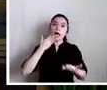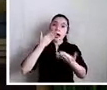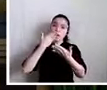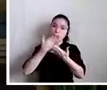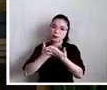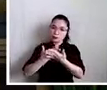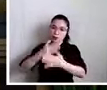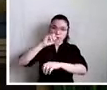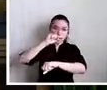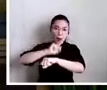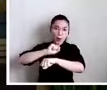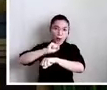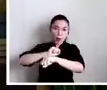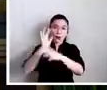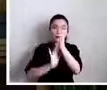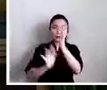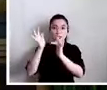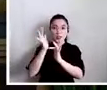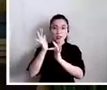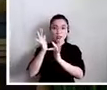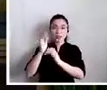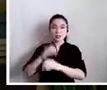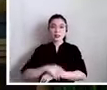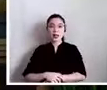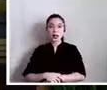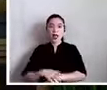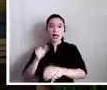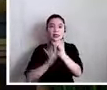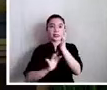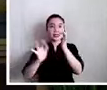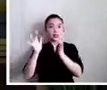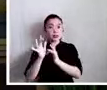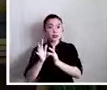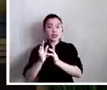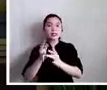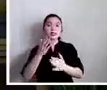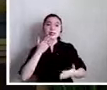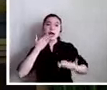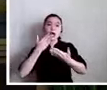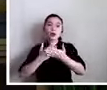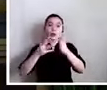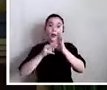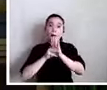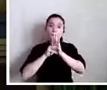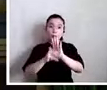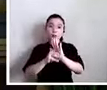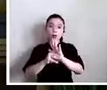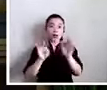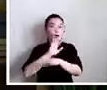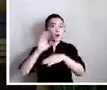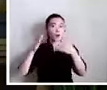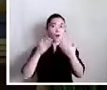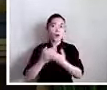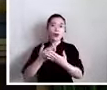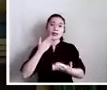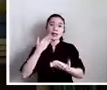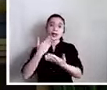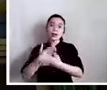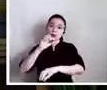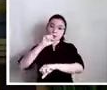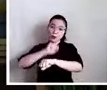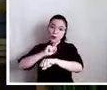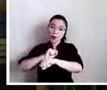Jesus. Jesus as the model of the good works that we are doing. But pasabot,